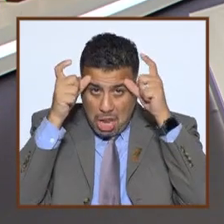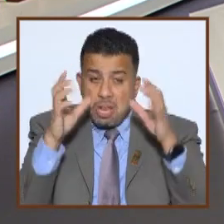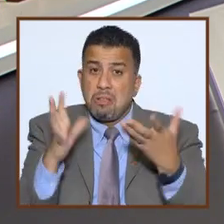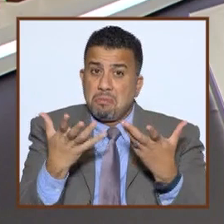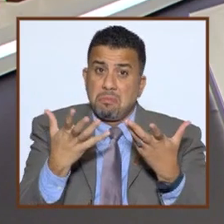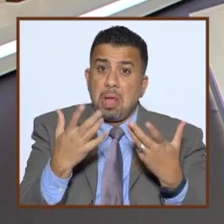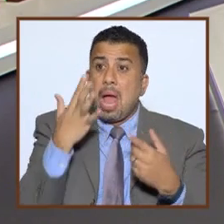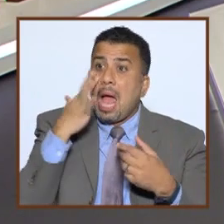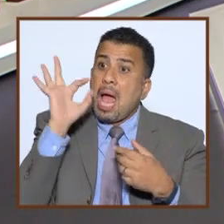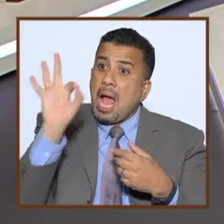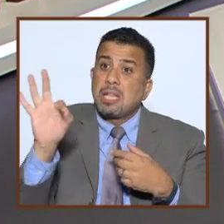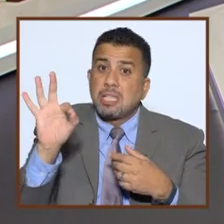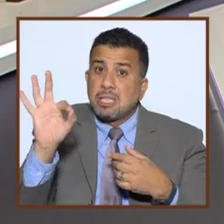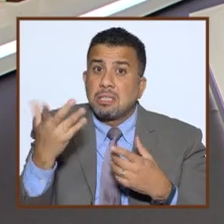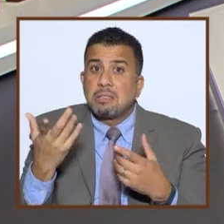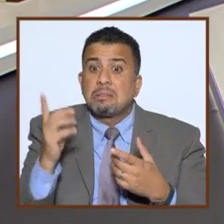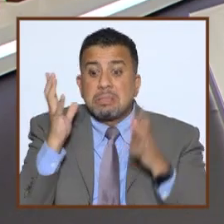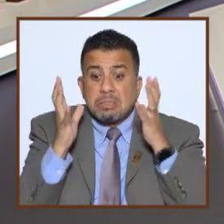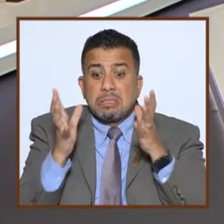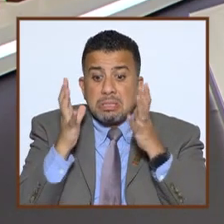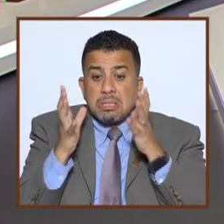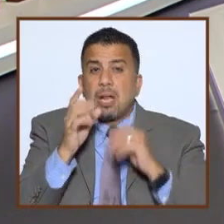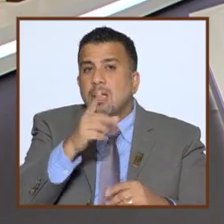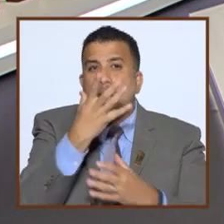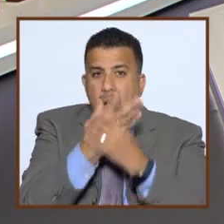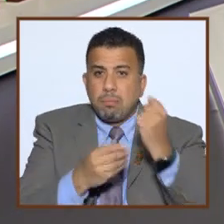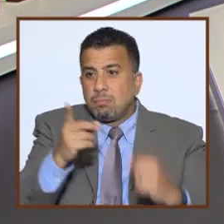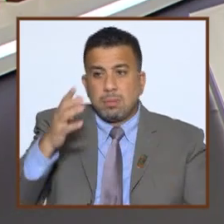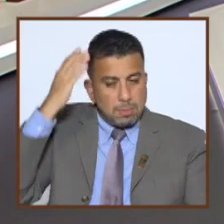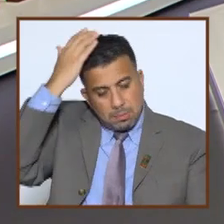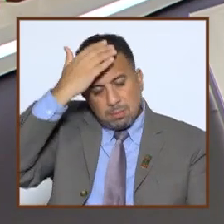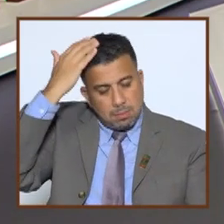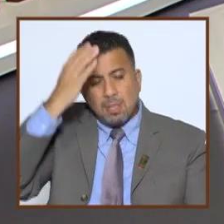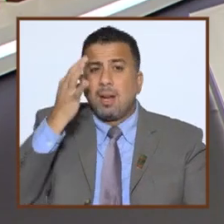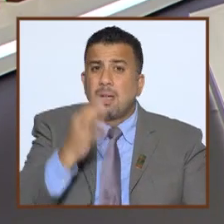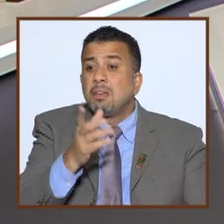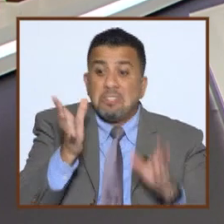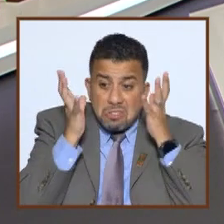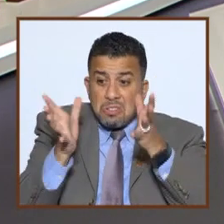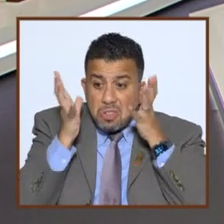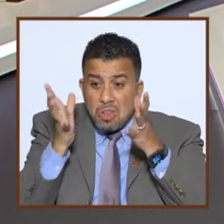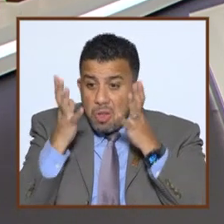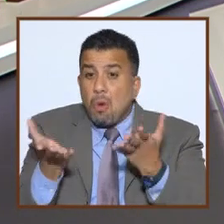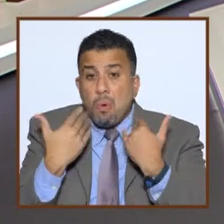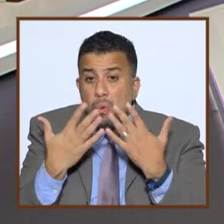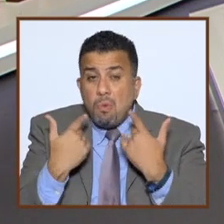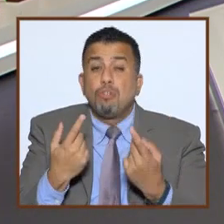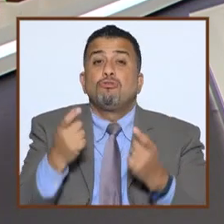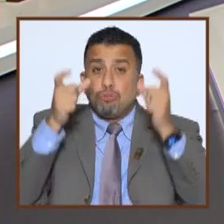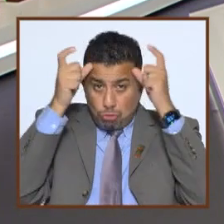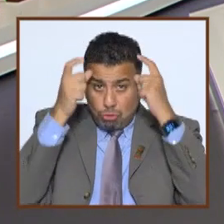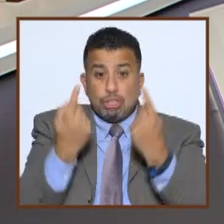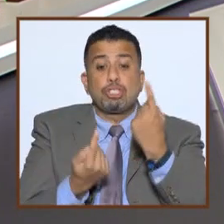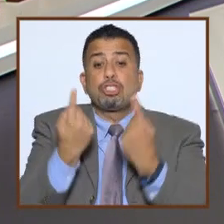او هي عين مثلا بنتك الان طبيعي جدا يعني تارك الصلاه طبيعي جدا تحت وشها الشياطين تتسلط عليها